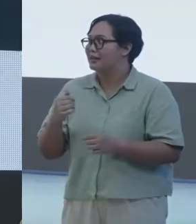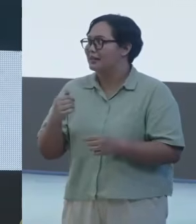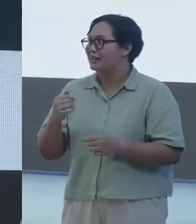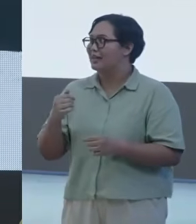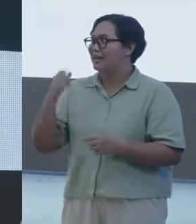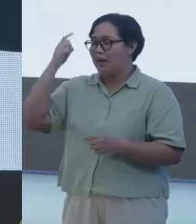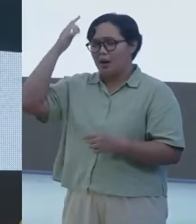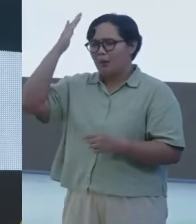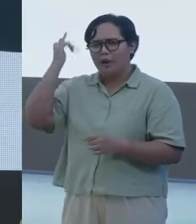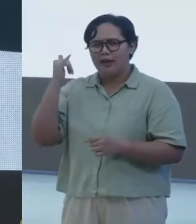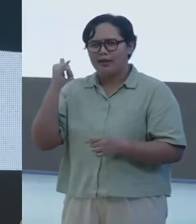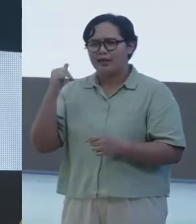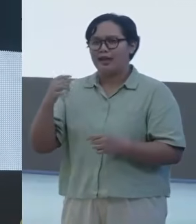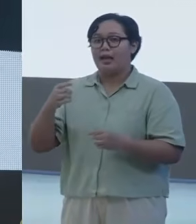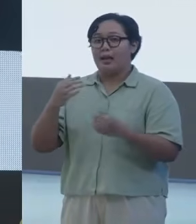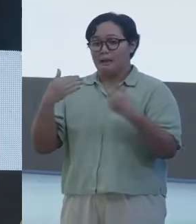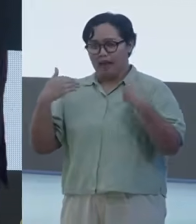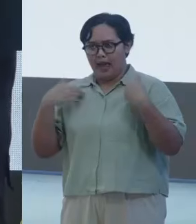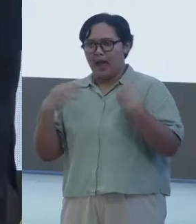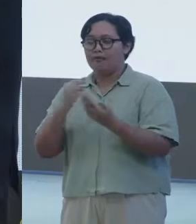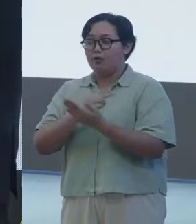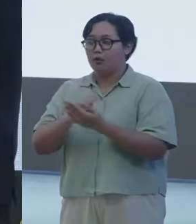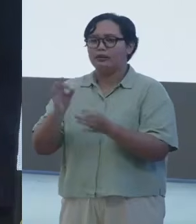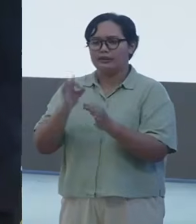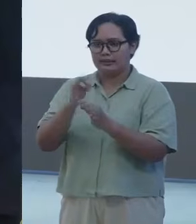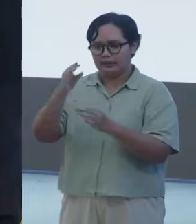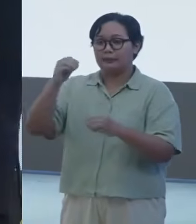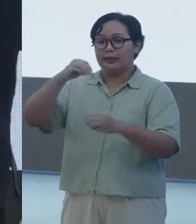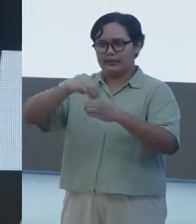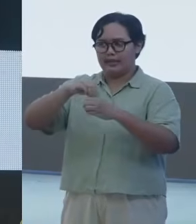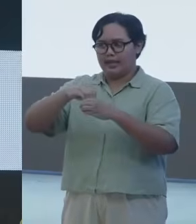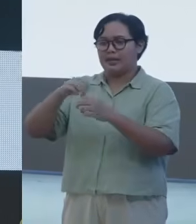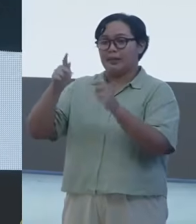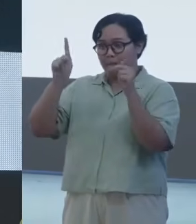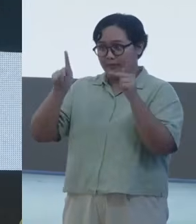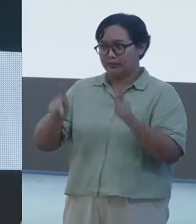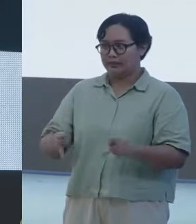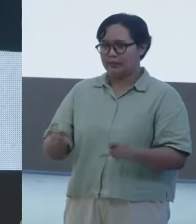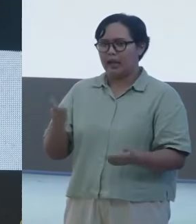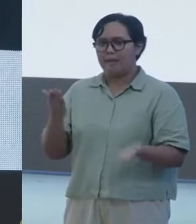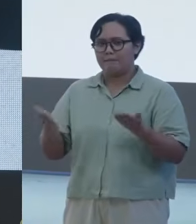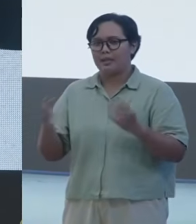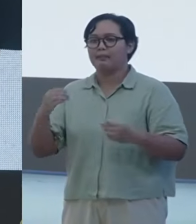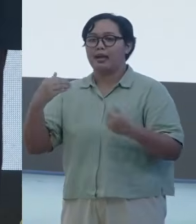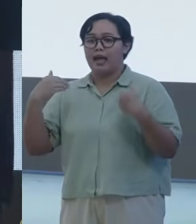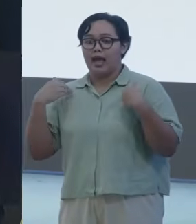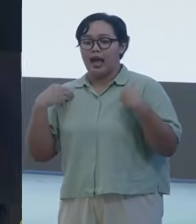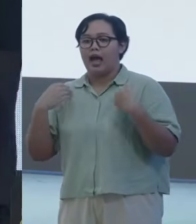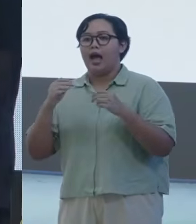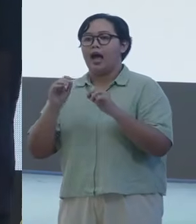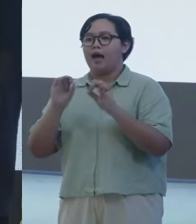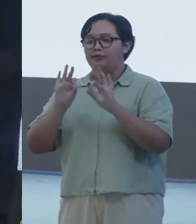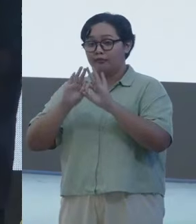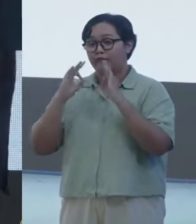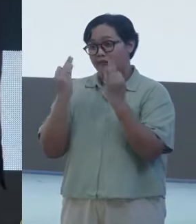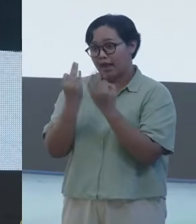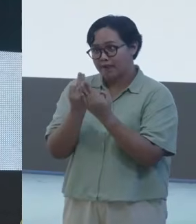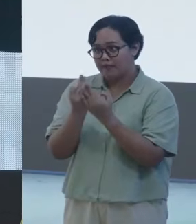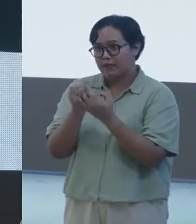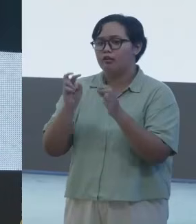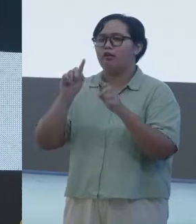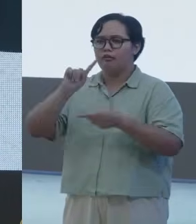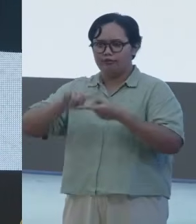na indwelling. Baka meron kayong kasama sa bahay. Isang anak siguro na